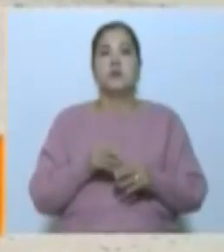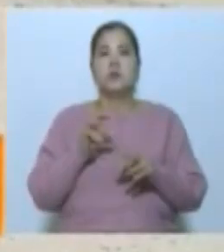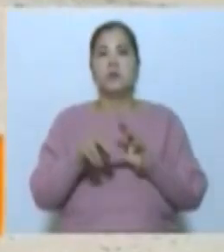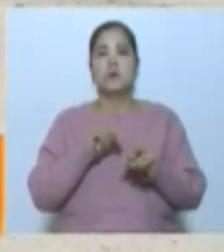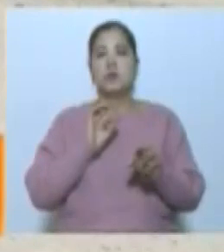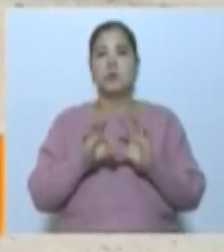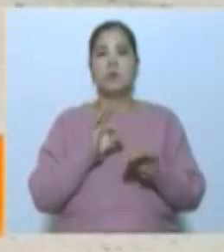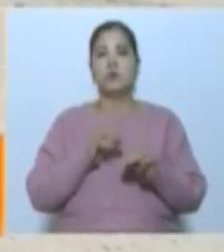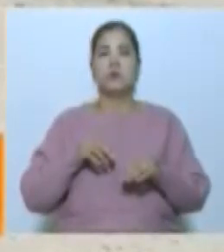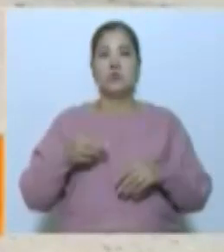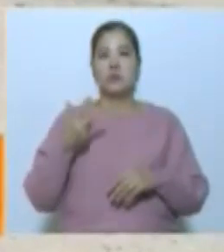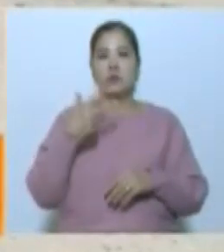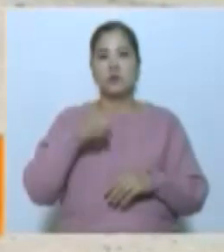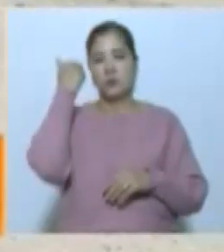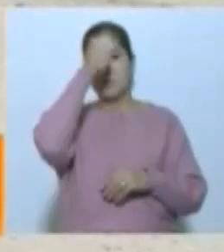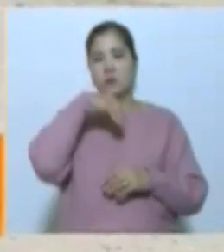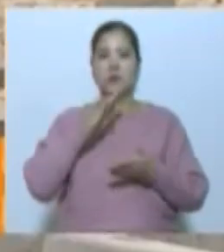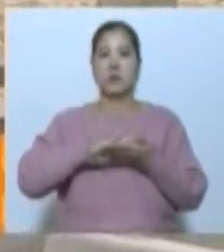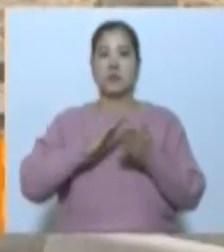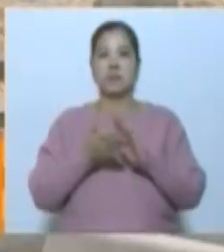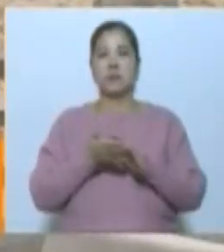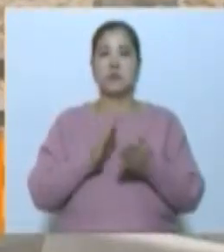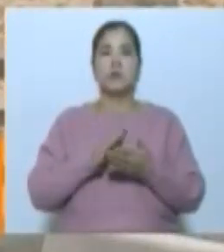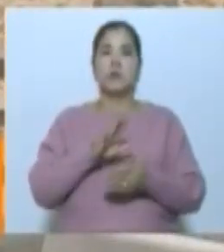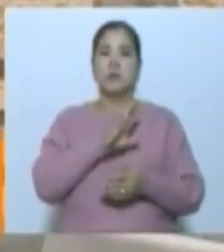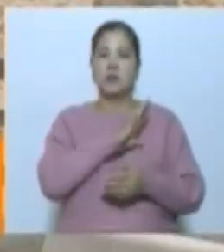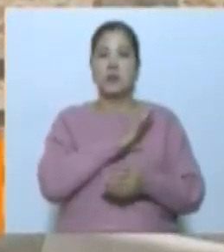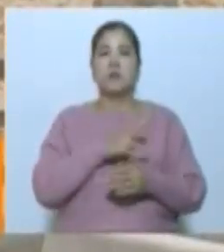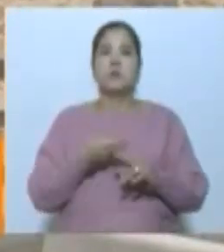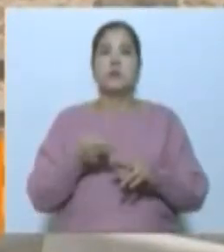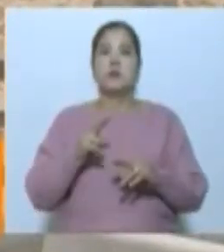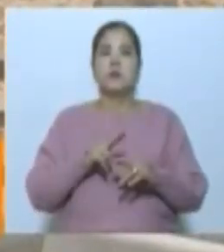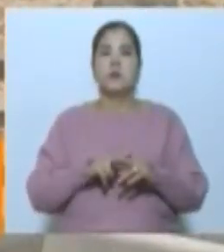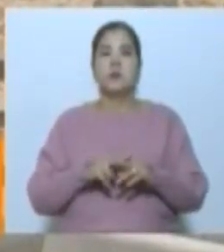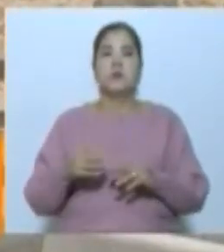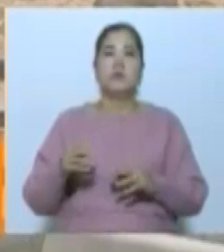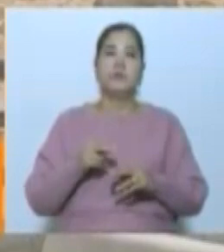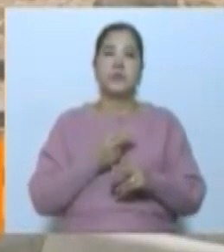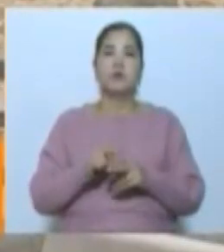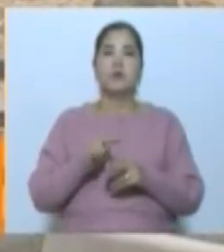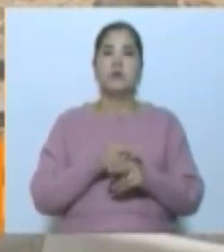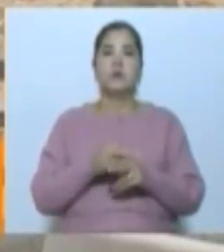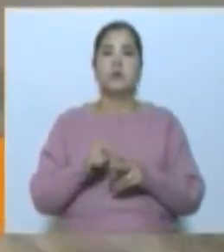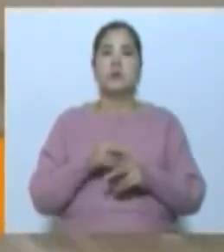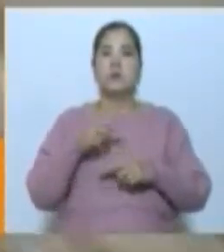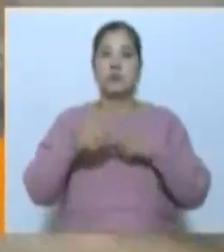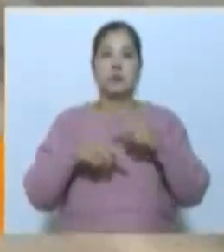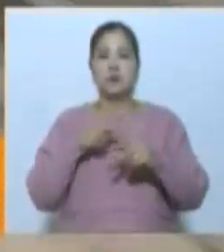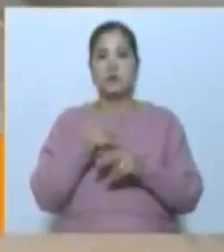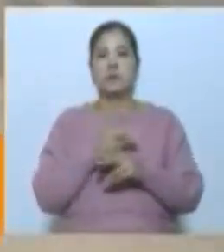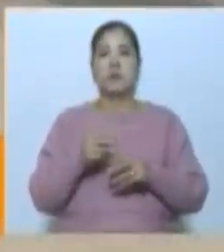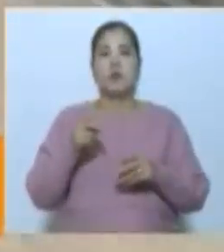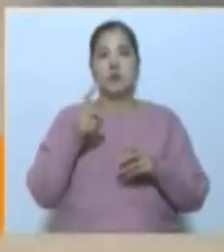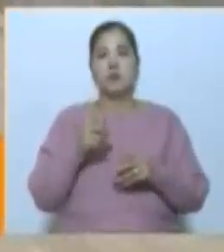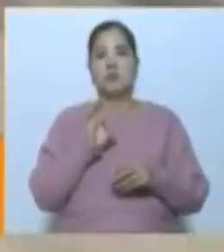жүргізу үшін 3 жылдық келісімшарт жасалған. Мұнда аясындағы аймақтағы жөнделіп жатқан немесе енді жөнделетін жол нысандары 100%